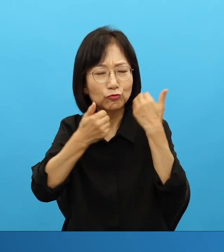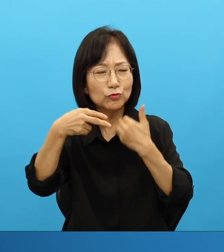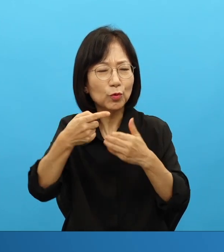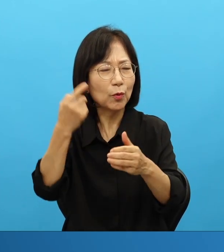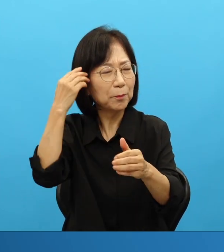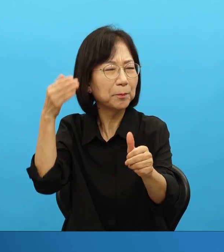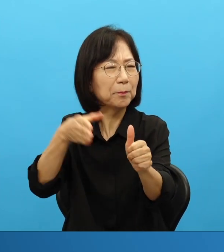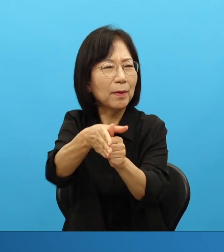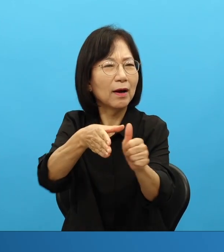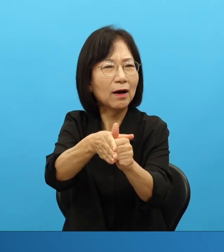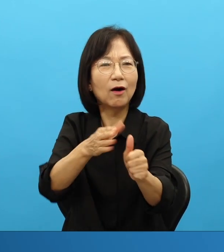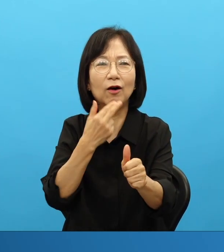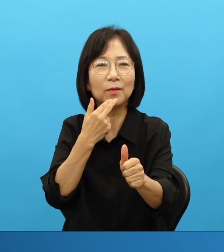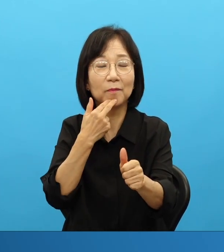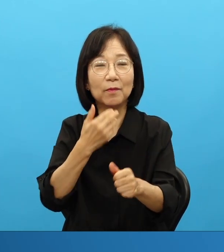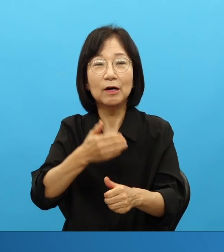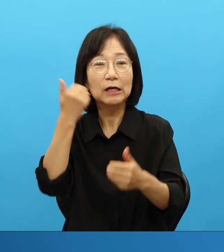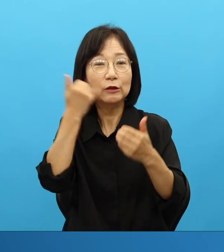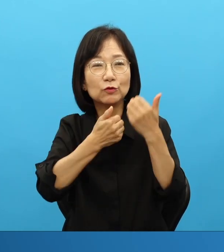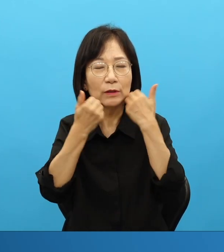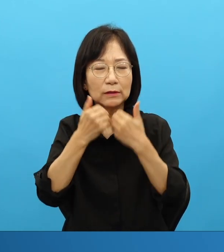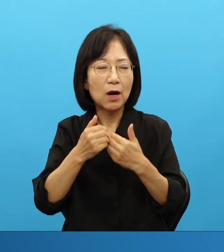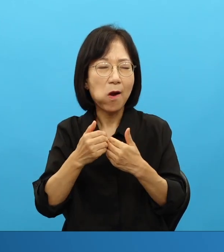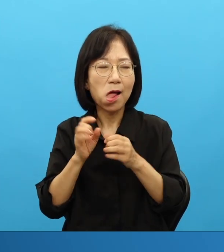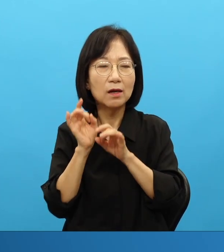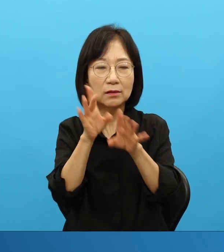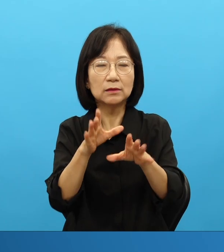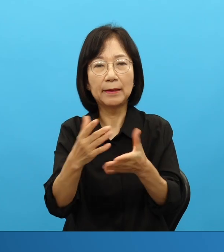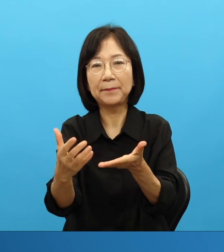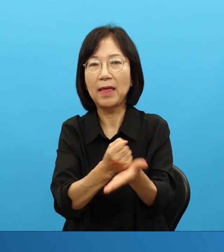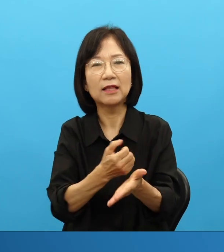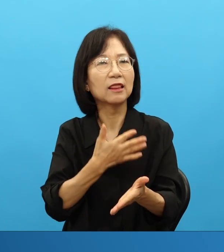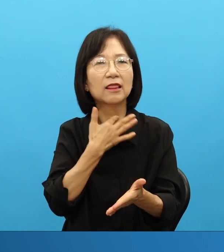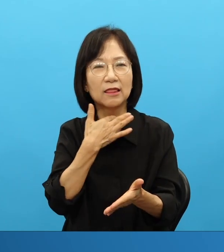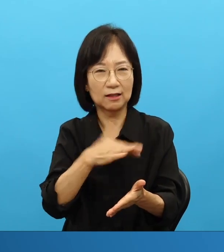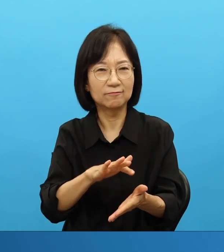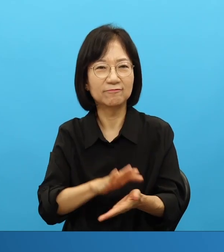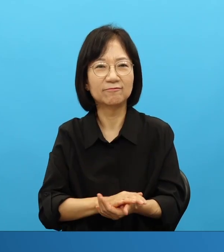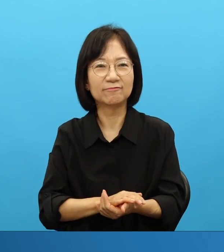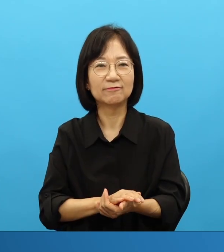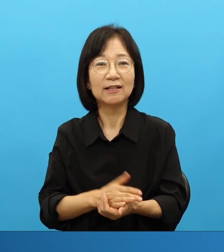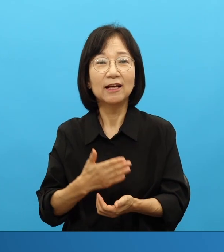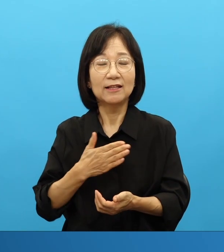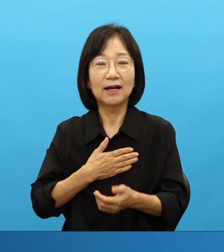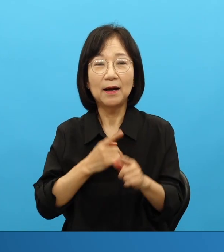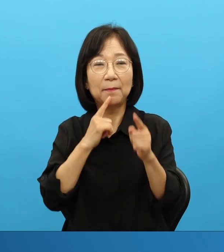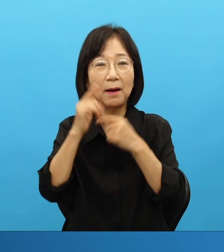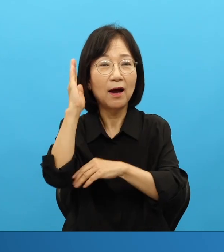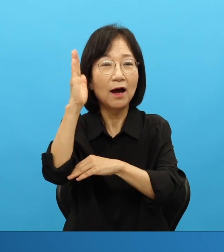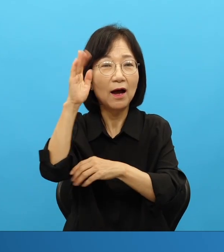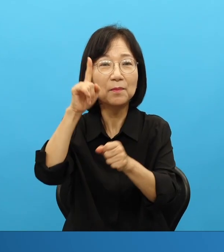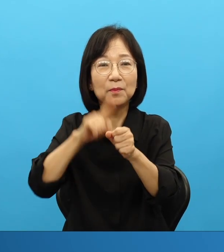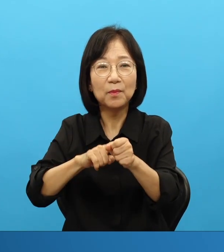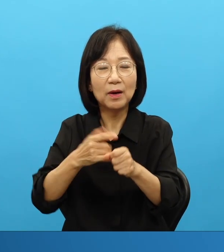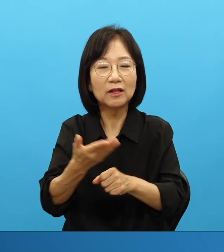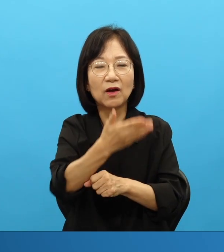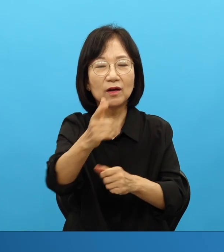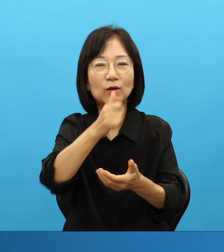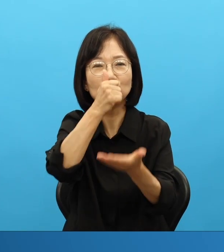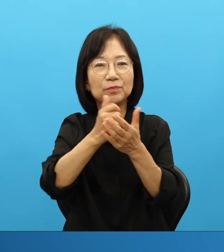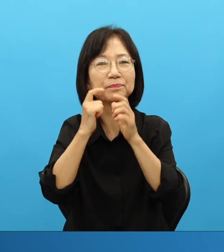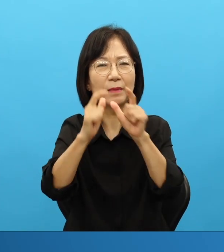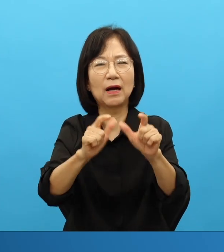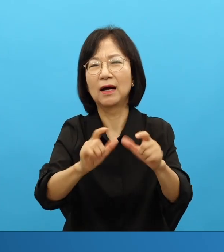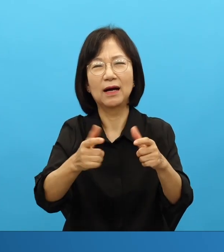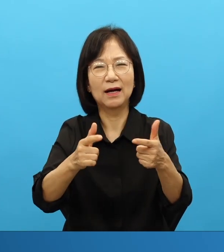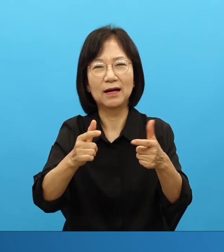해롭게 하지 않고 아무에게서도 속여 빼앗는 일이 없노라. 내가 이 말을 하는 것은 너희를